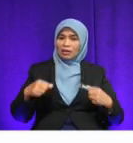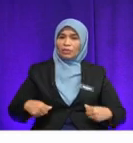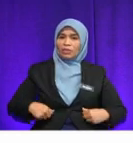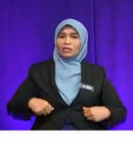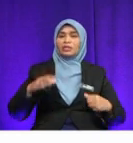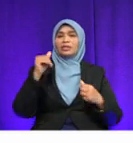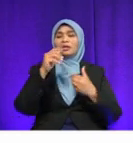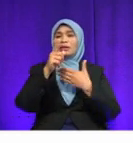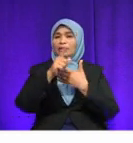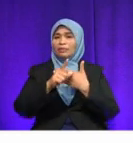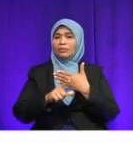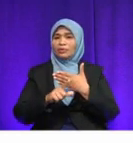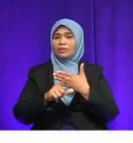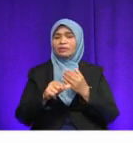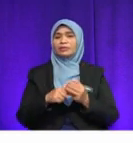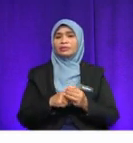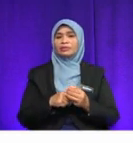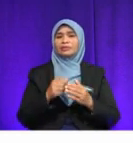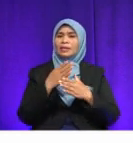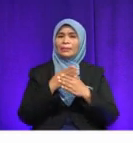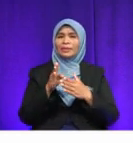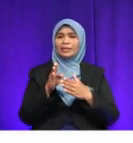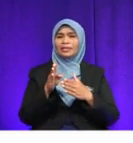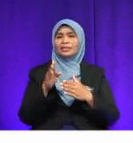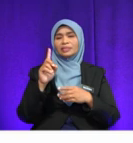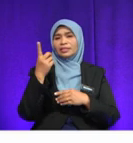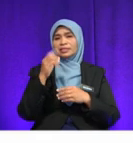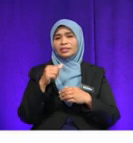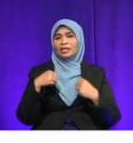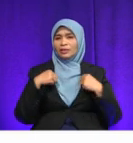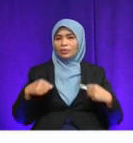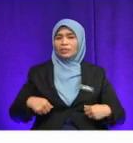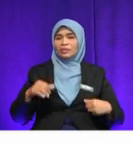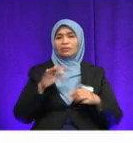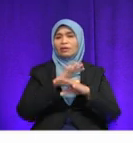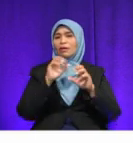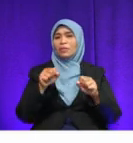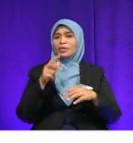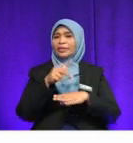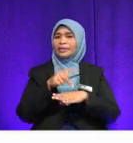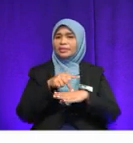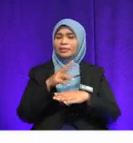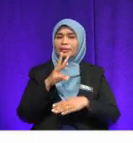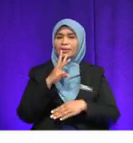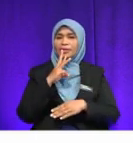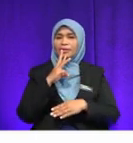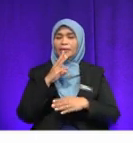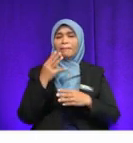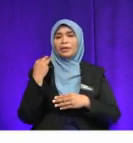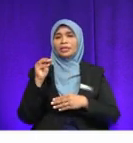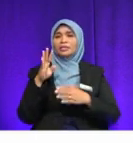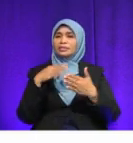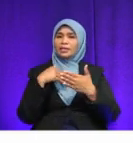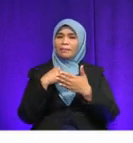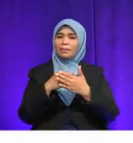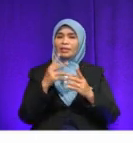sakit ini masuknya adalah sebagian kecil saja anggota wudhu yang tidak beri terkena air Siklus air Tengah saja oke maka sampai